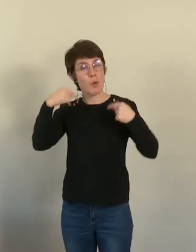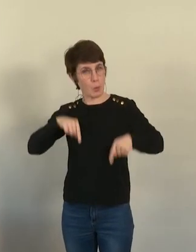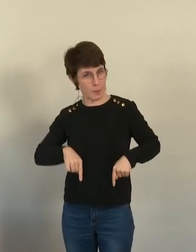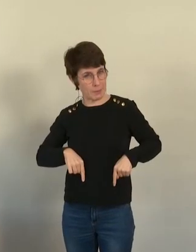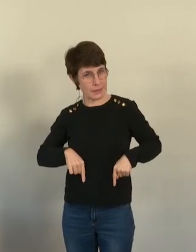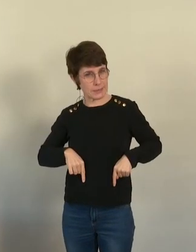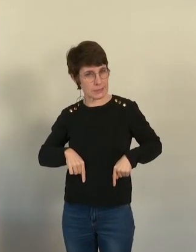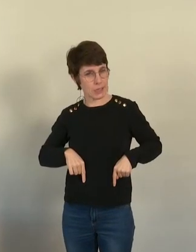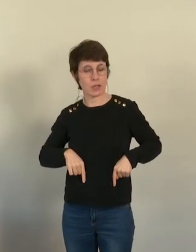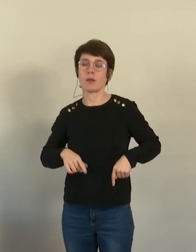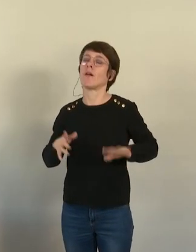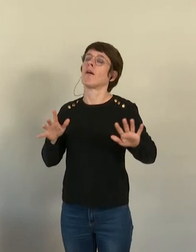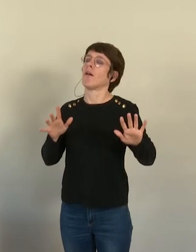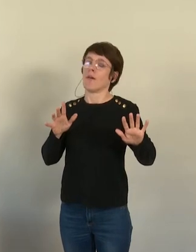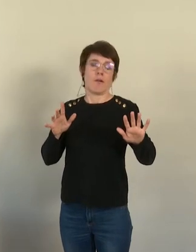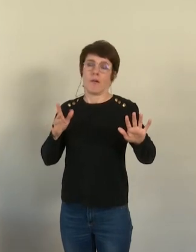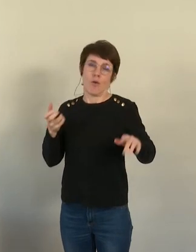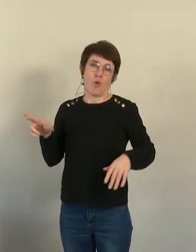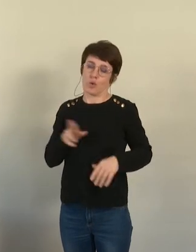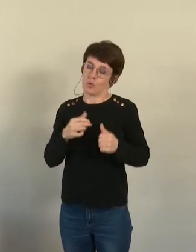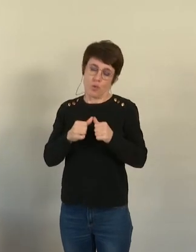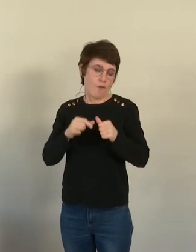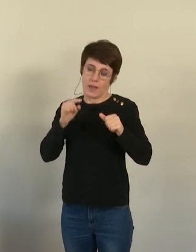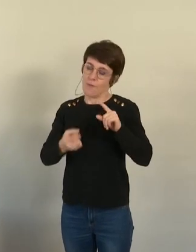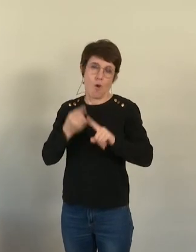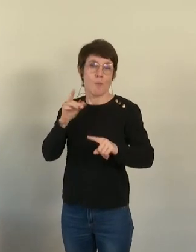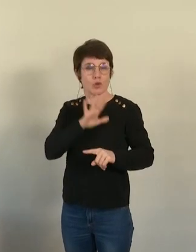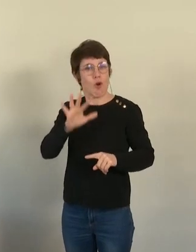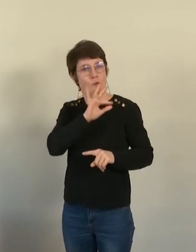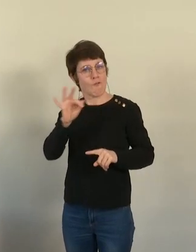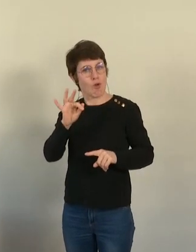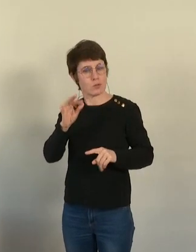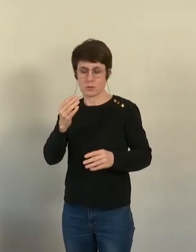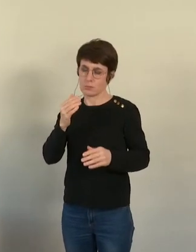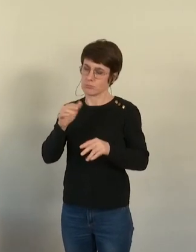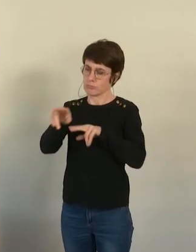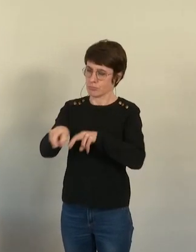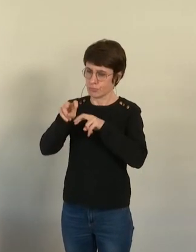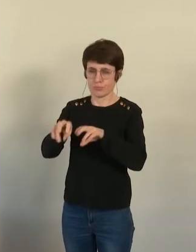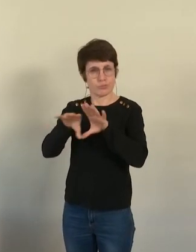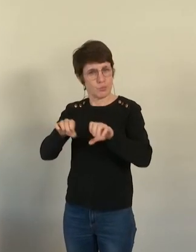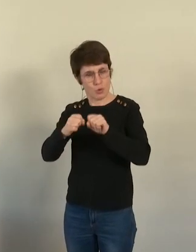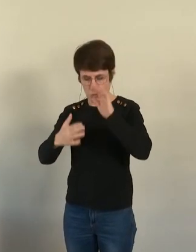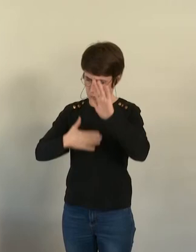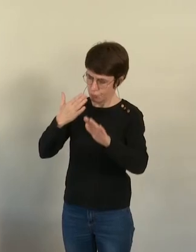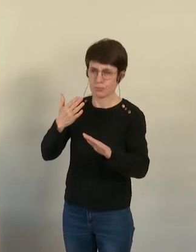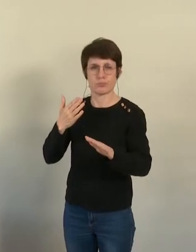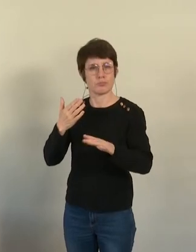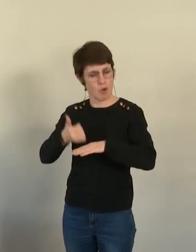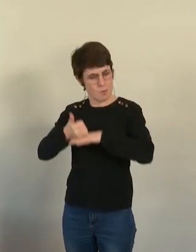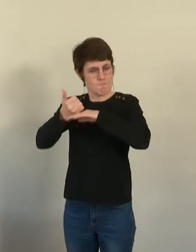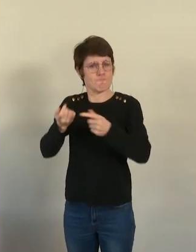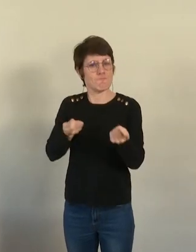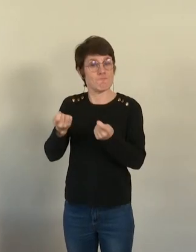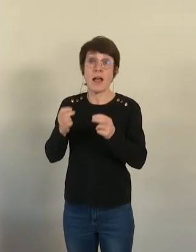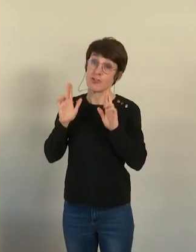l'impératif premier à savoir celui de la souveraineté alimentaire moi j'espère qu'il s'y tiendra parce que malheureusement l'absence de ligne